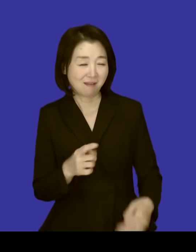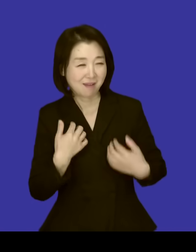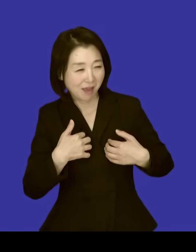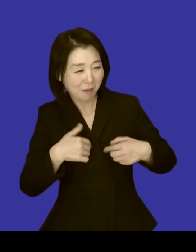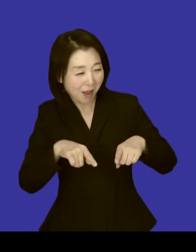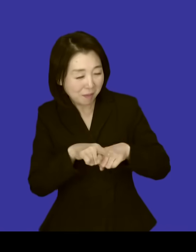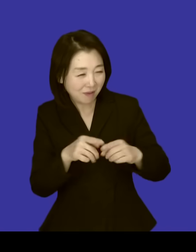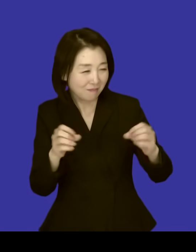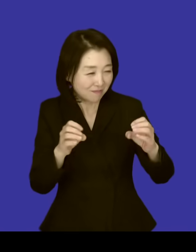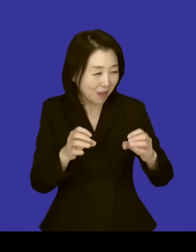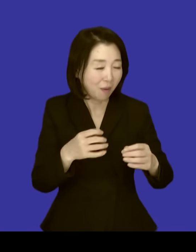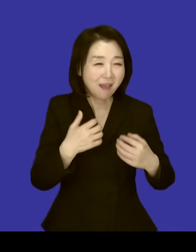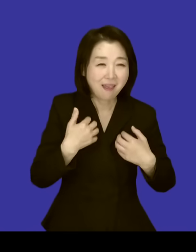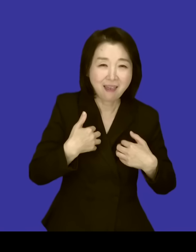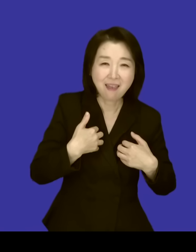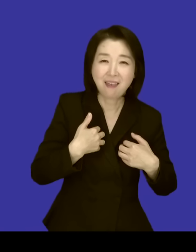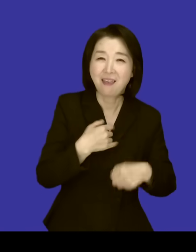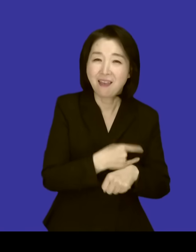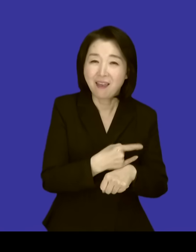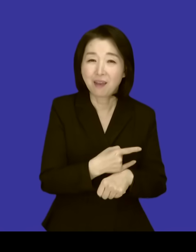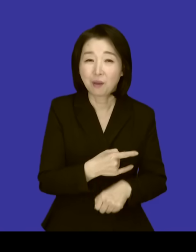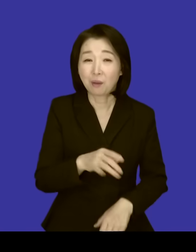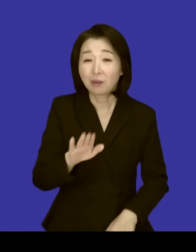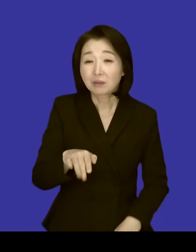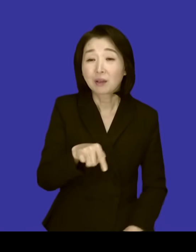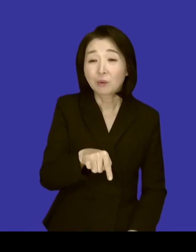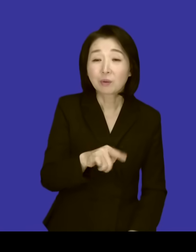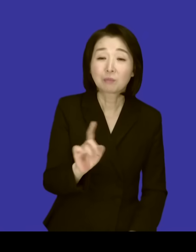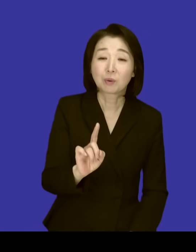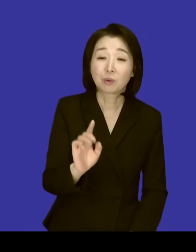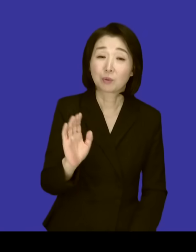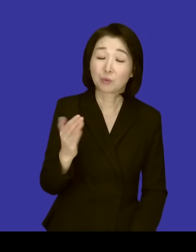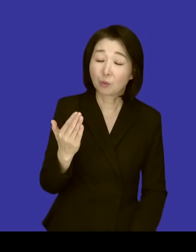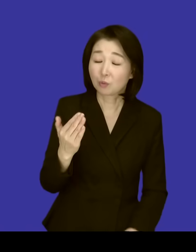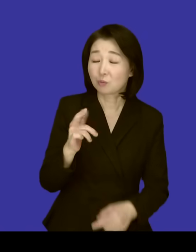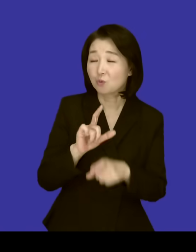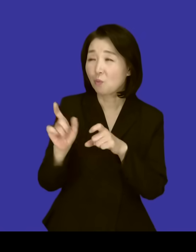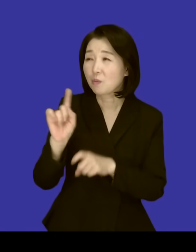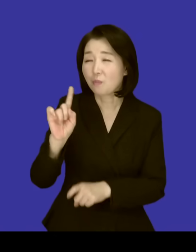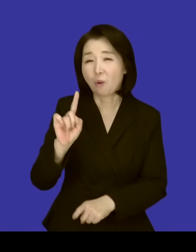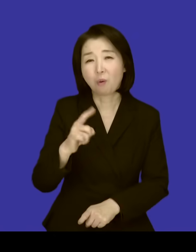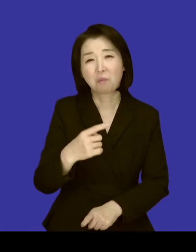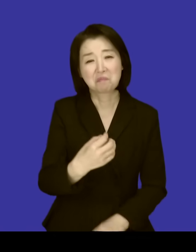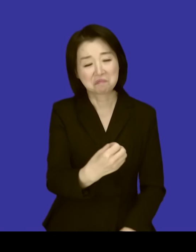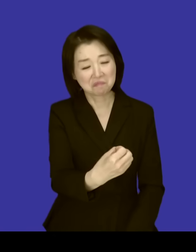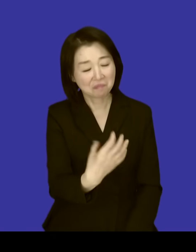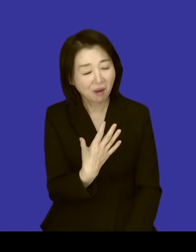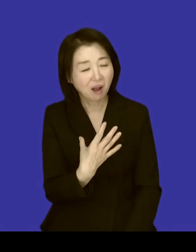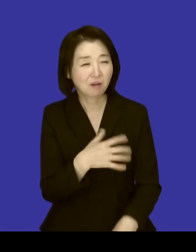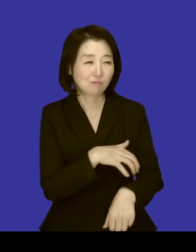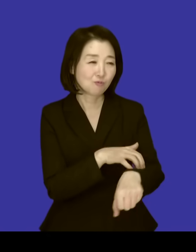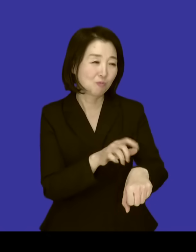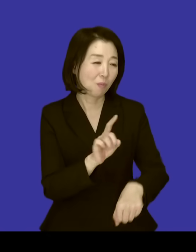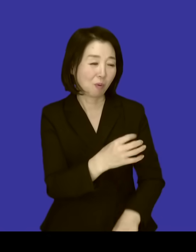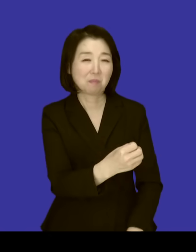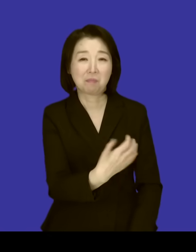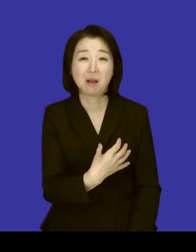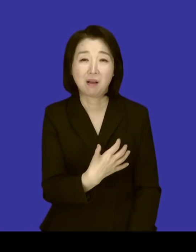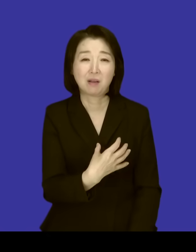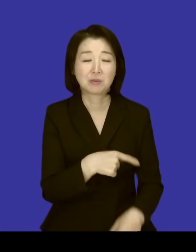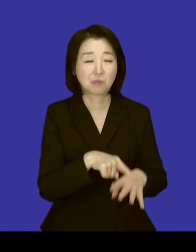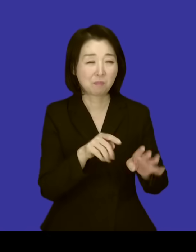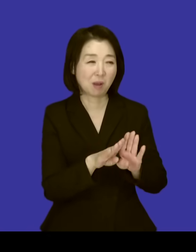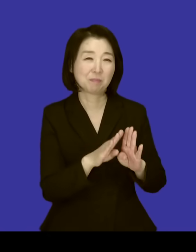하고 그러다 보면은 얘가 선생님 저 요즘 이런 게 고민이에요 라든지 아니면은 이게 불편해요 라든지 좀